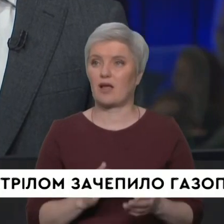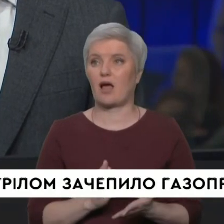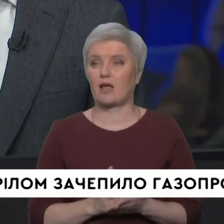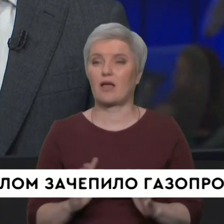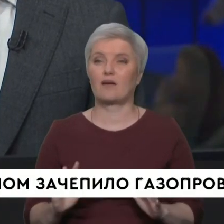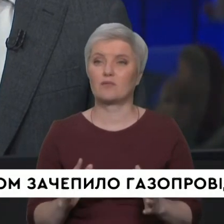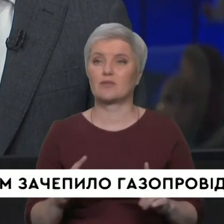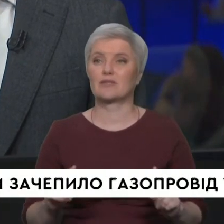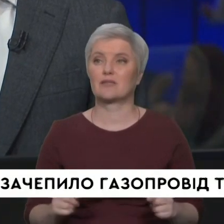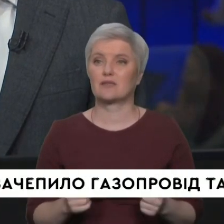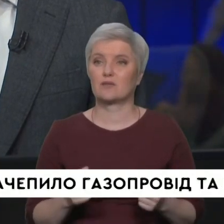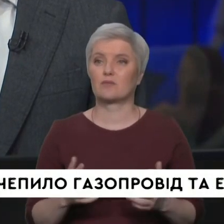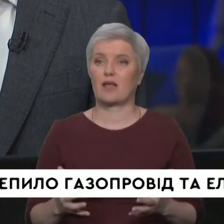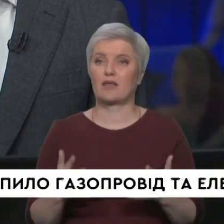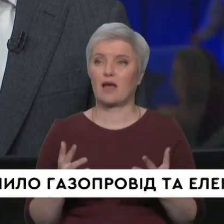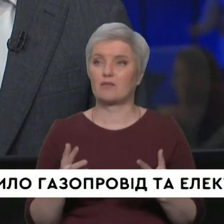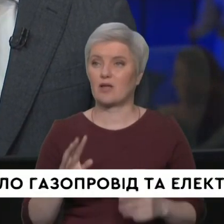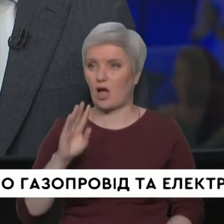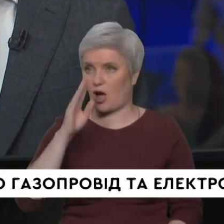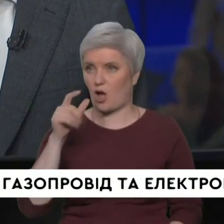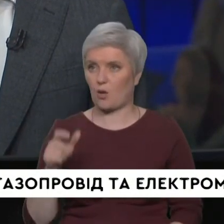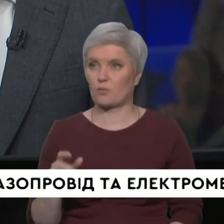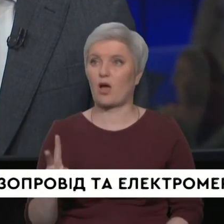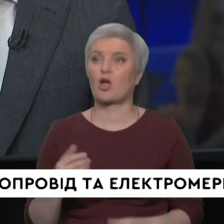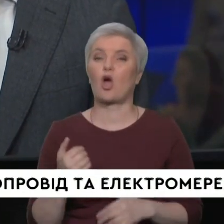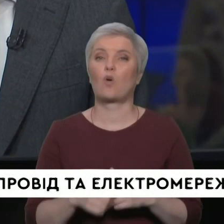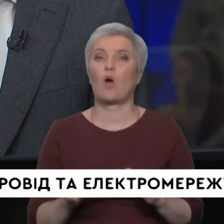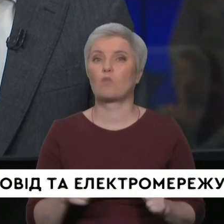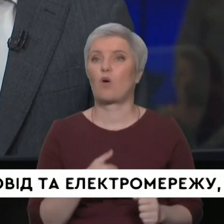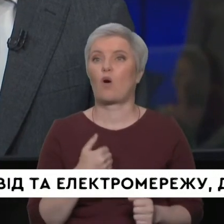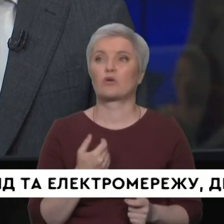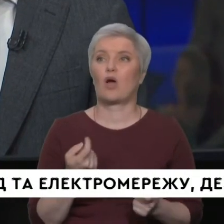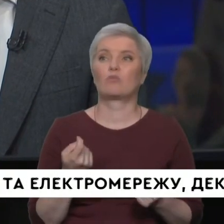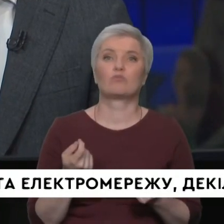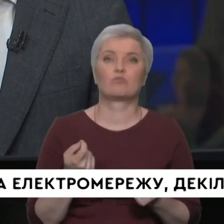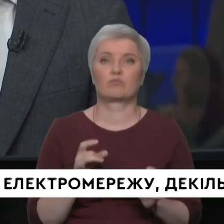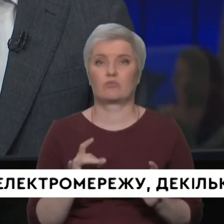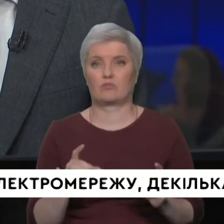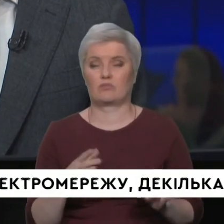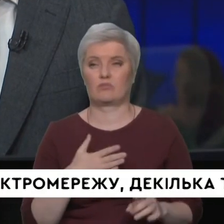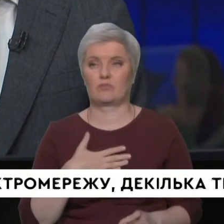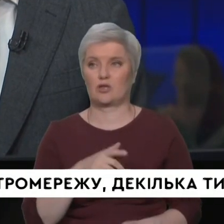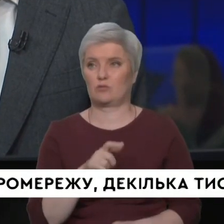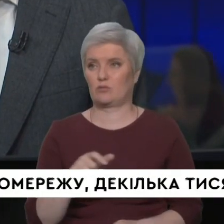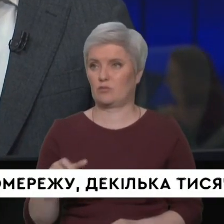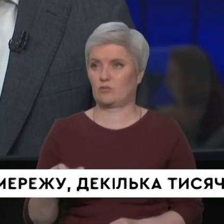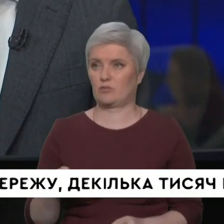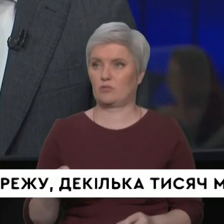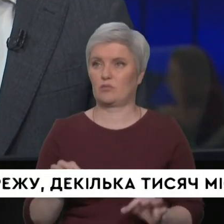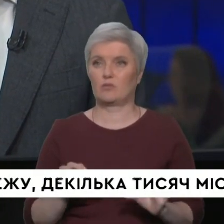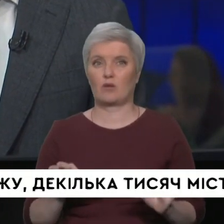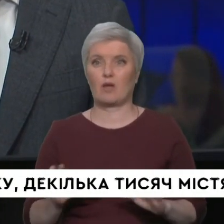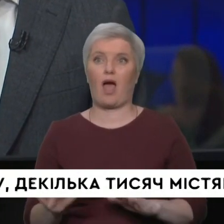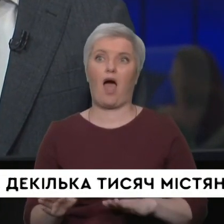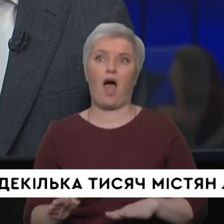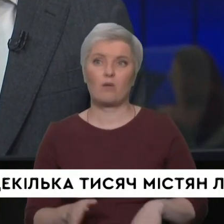випадки затримання явних колаборантів, про які ви кажете, про які вже можна хоча б привідкрити завісу нашим глядачам, проанонсувати, а потім